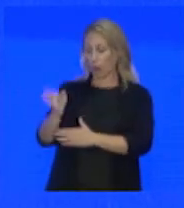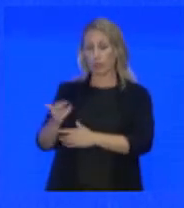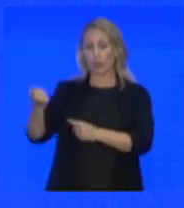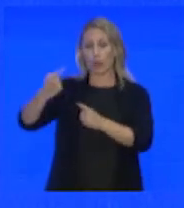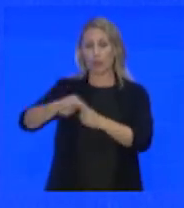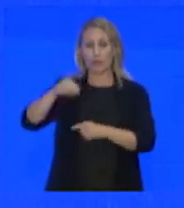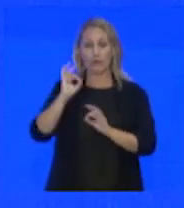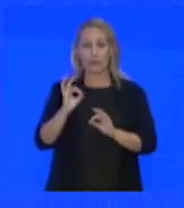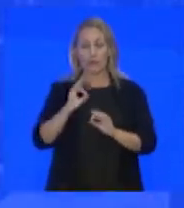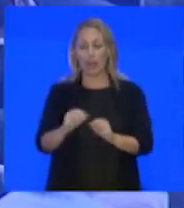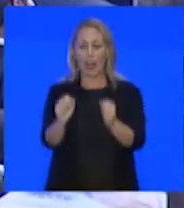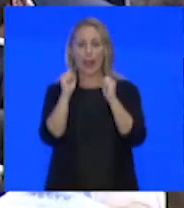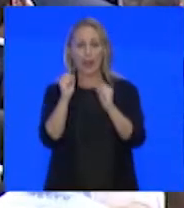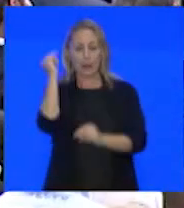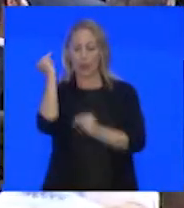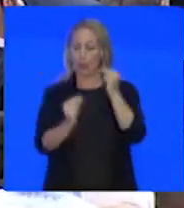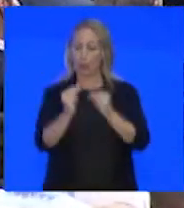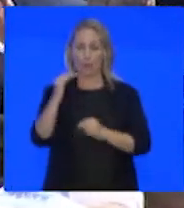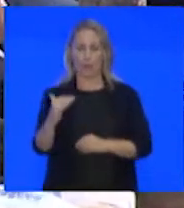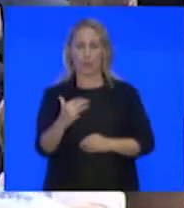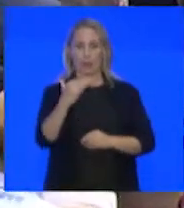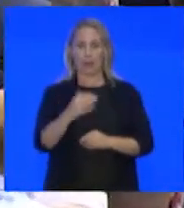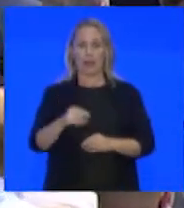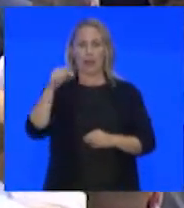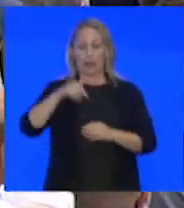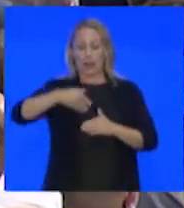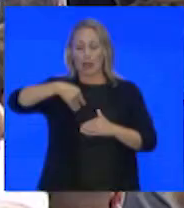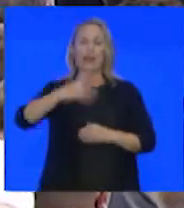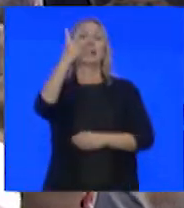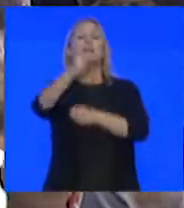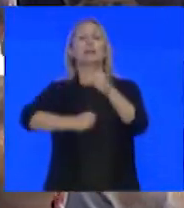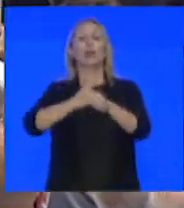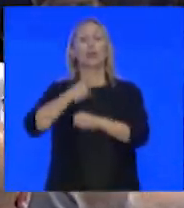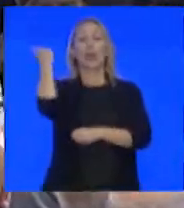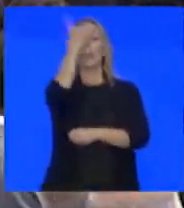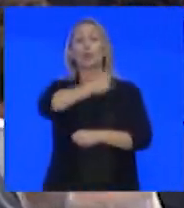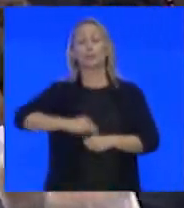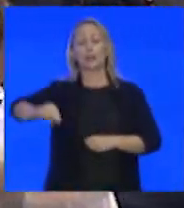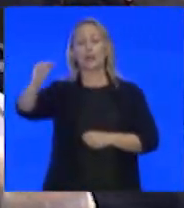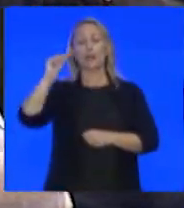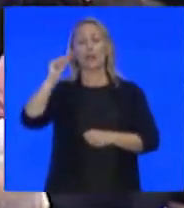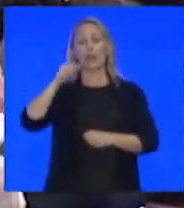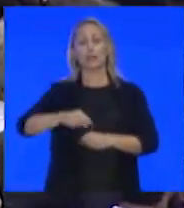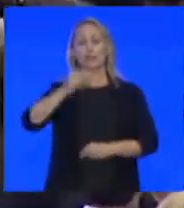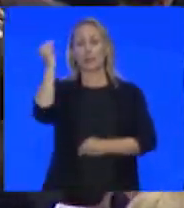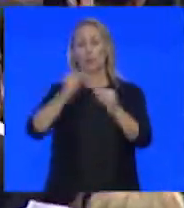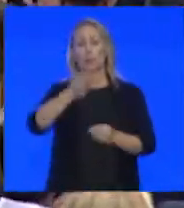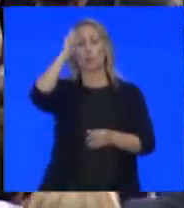δημόσια υγεία. Εντός μίας τετραετίας αποτελεί προσωπική μου δέσμευση ότι το πρόβλημα αυτό θα έχει